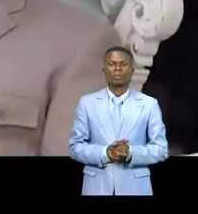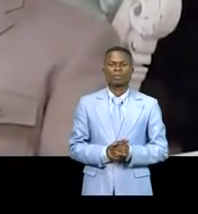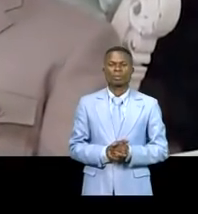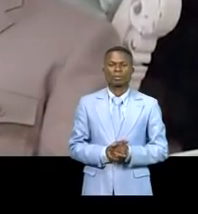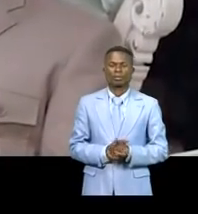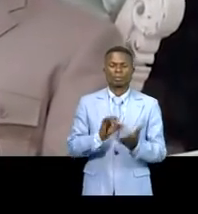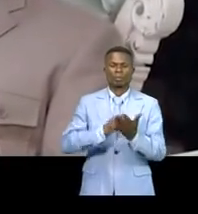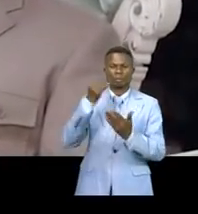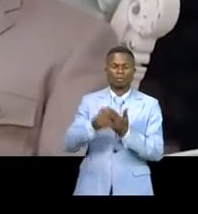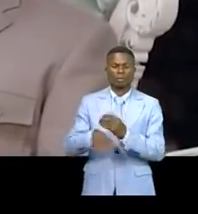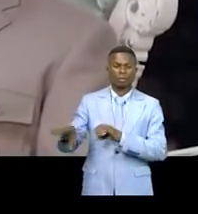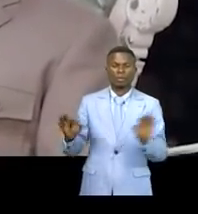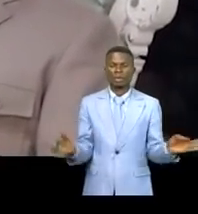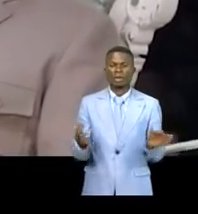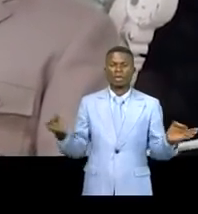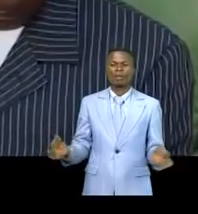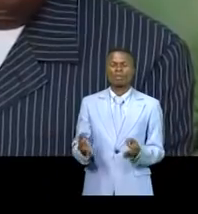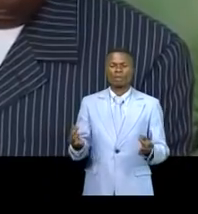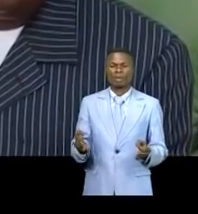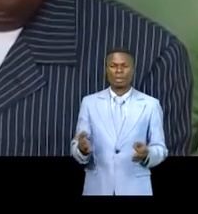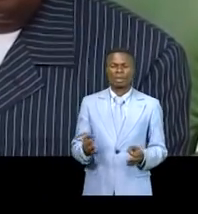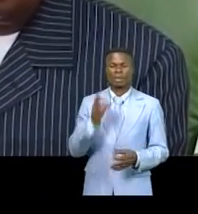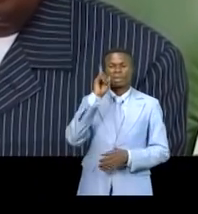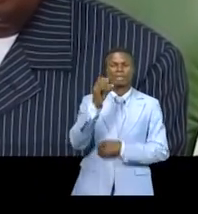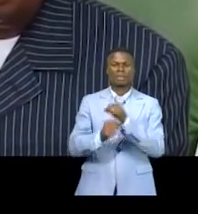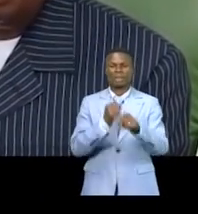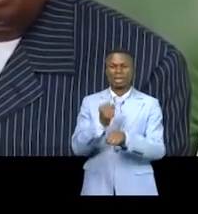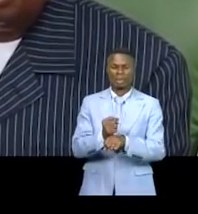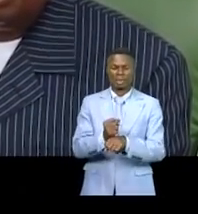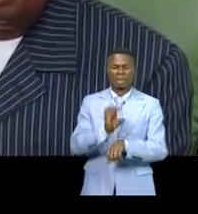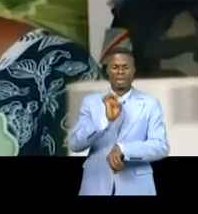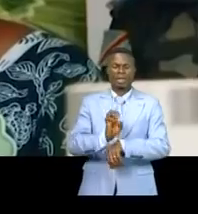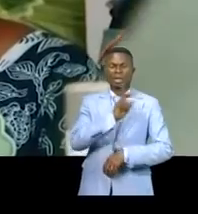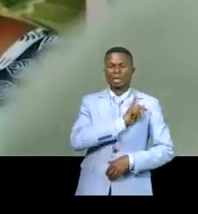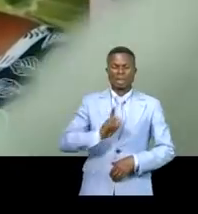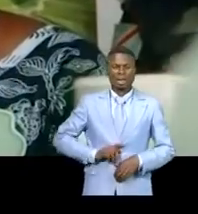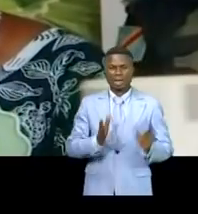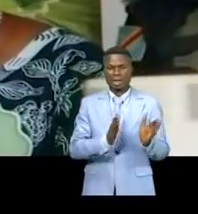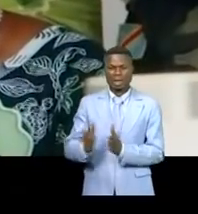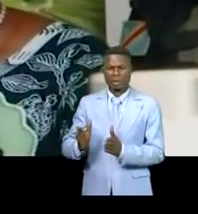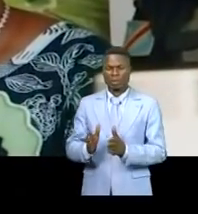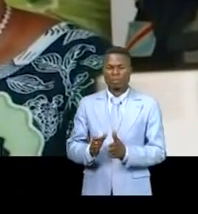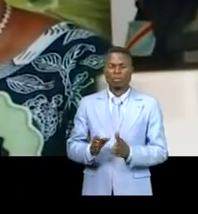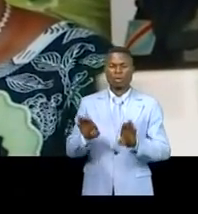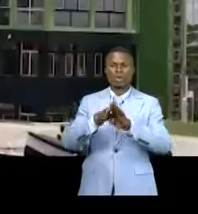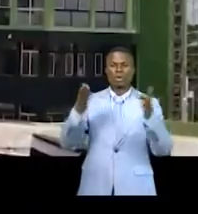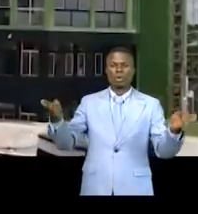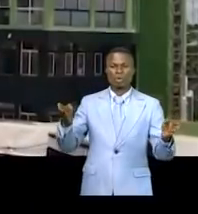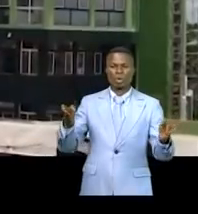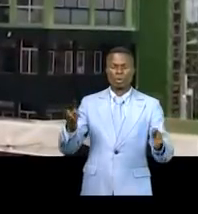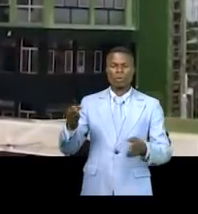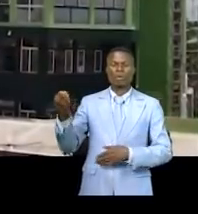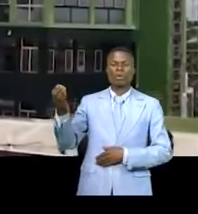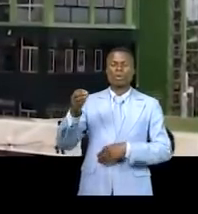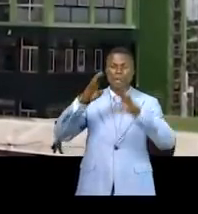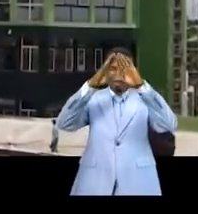Le programme des activités commémoratives du siècle de l'église kimbanguiste prévoit également l'inauguration du musée Simon